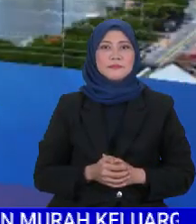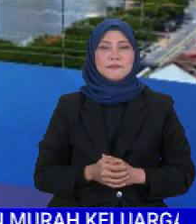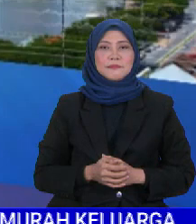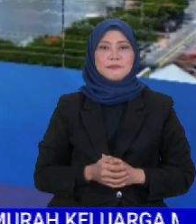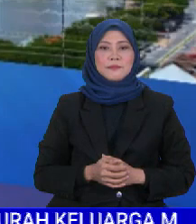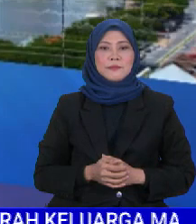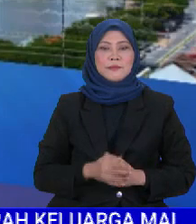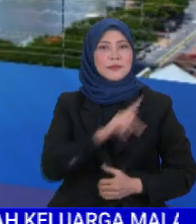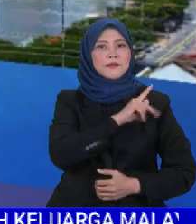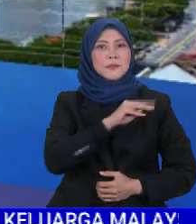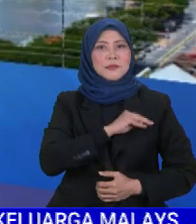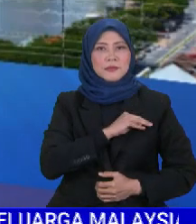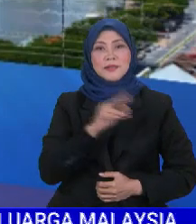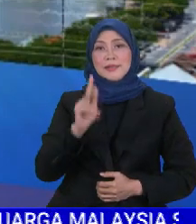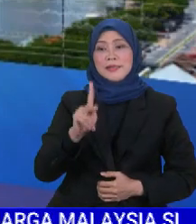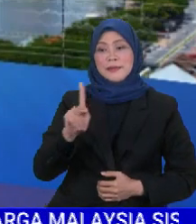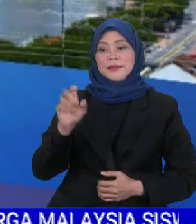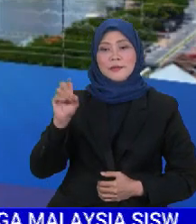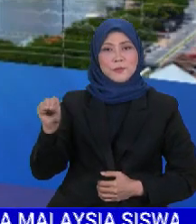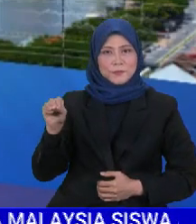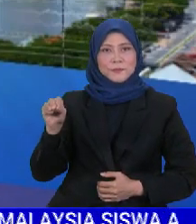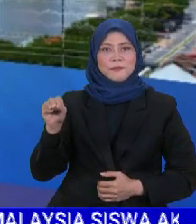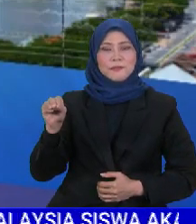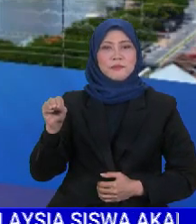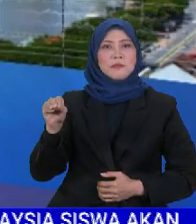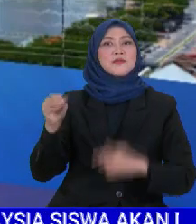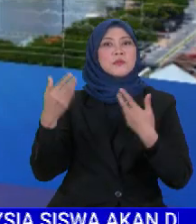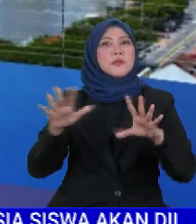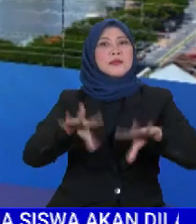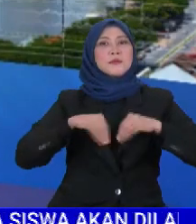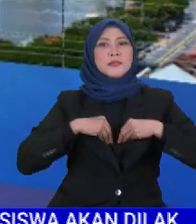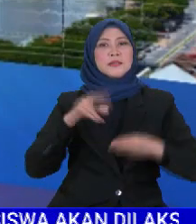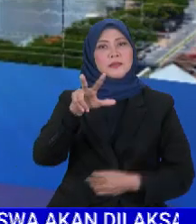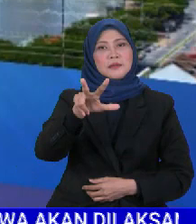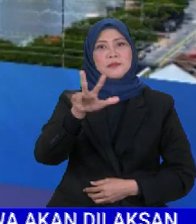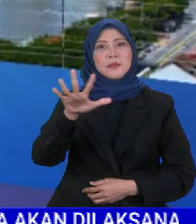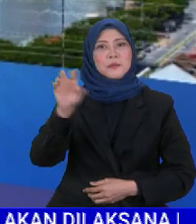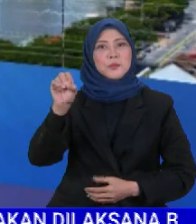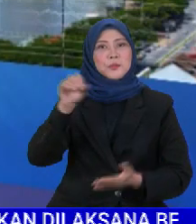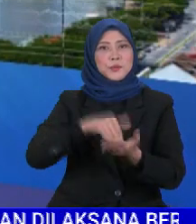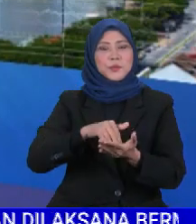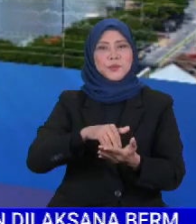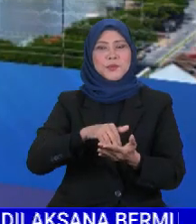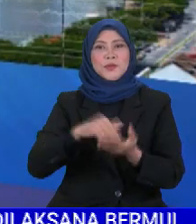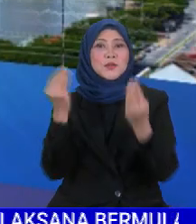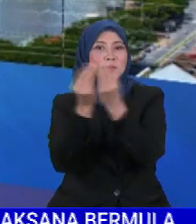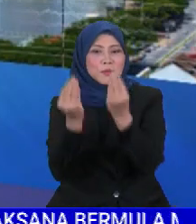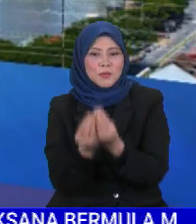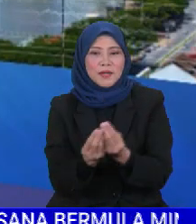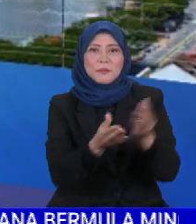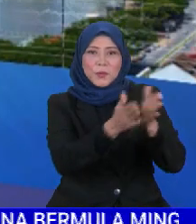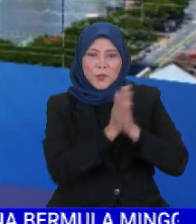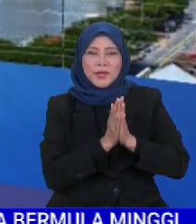Baik, sementara itu, Kementerian Komunikasi dan Multimedia Malaysia KECOM sudah menerima 350,000 jumlah permohonan bagi